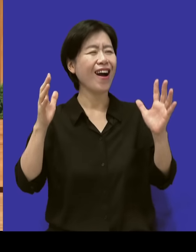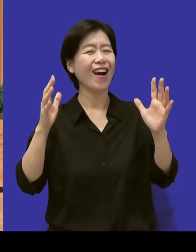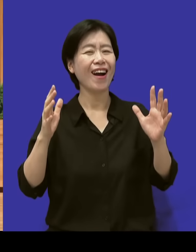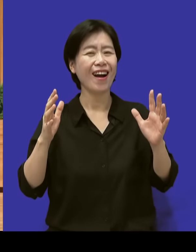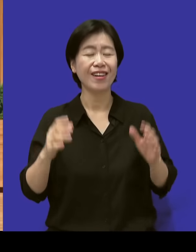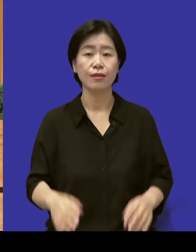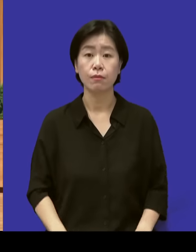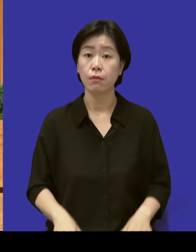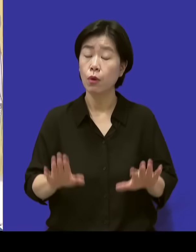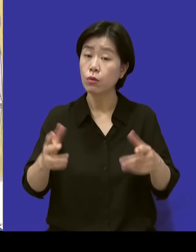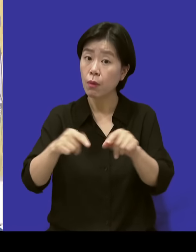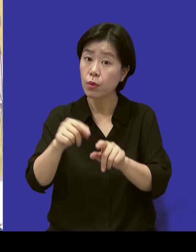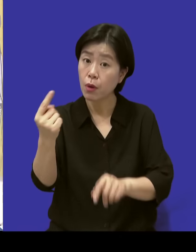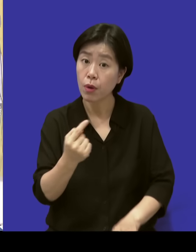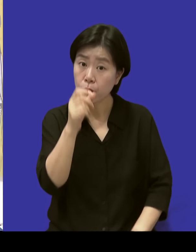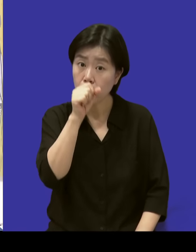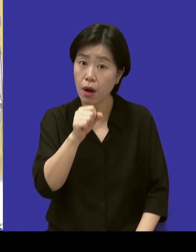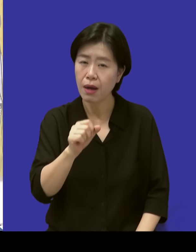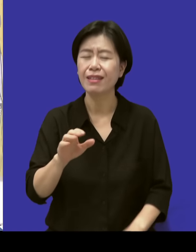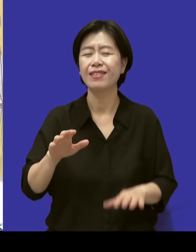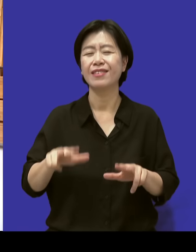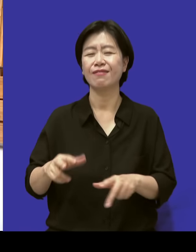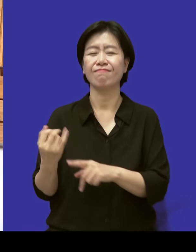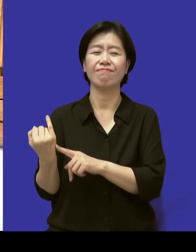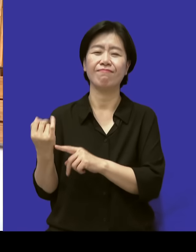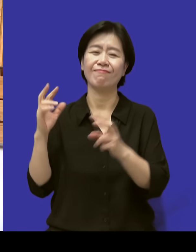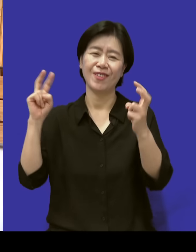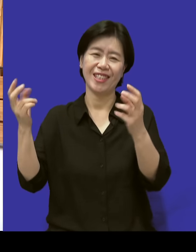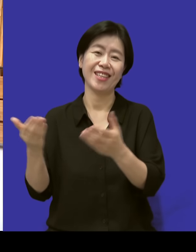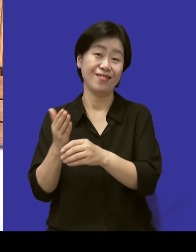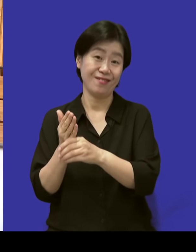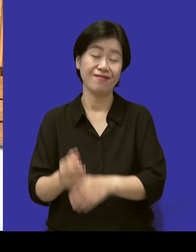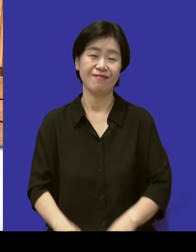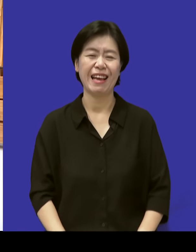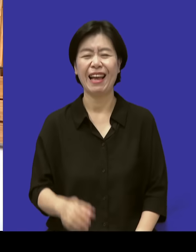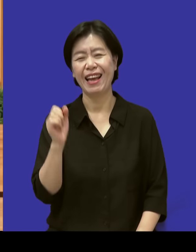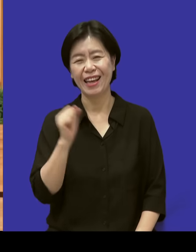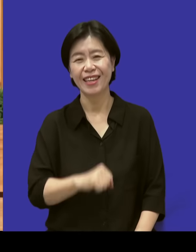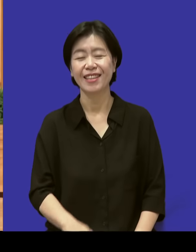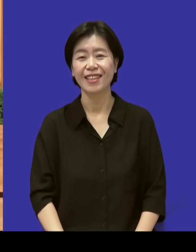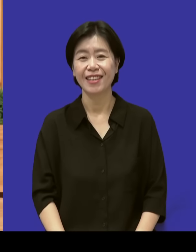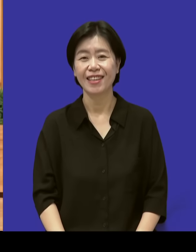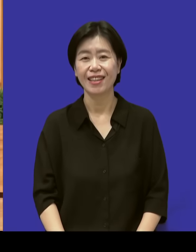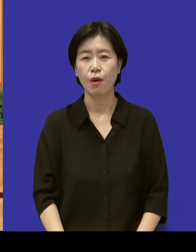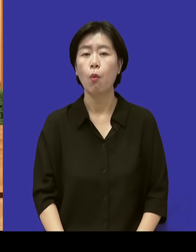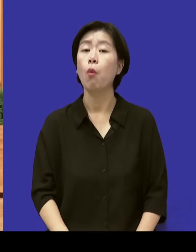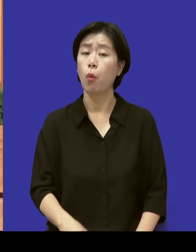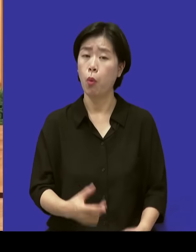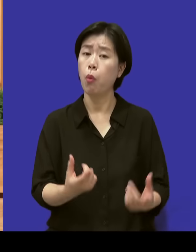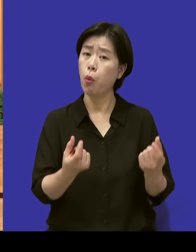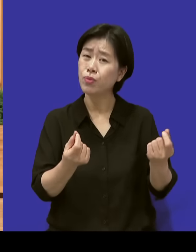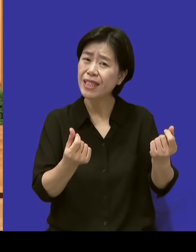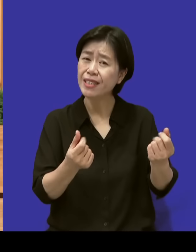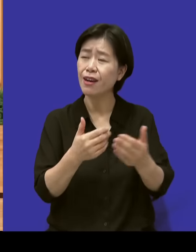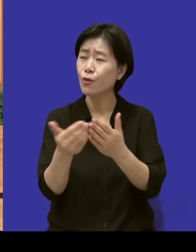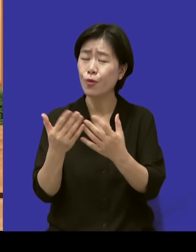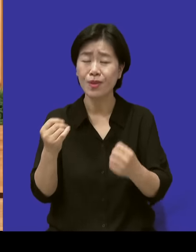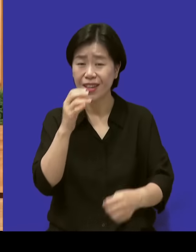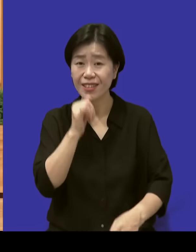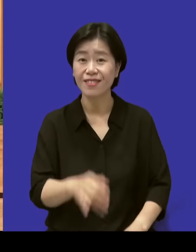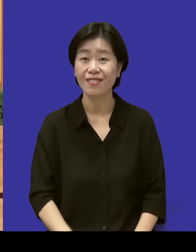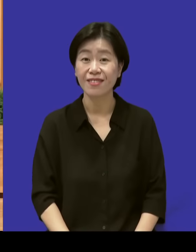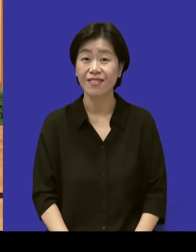같이 좀 모시고 오시지 그러셨어요. 지금 회사 다니셔서. 아, 네. 아 그러셨구나. 네. 이런 경우가 굉장히 많더라고요. 저희는 네. 그냥 연락을